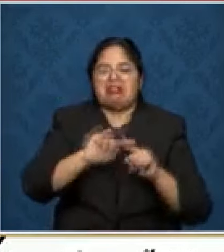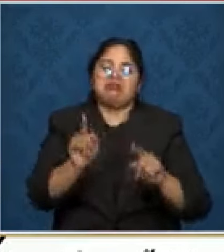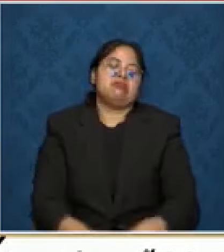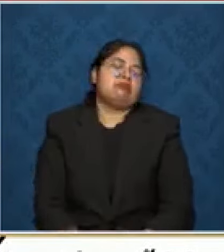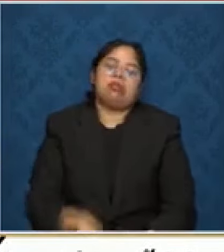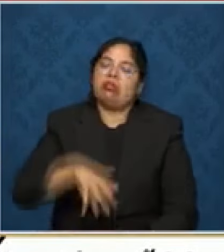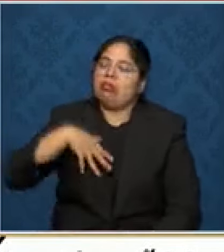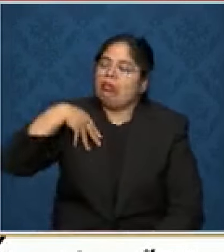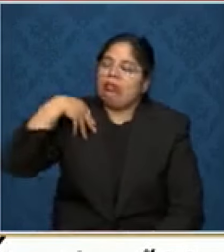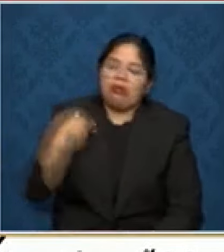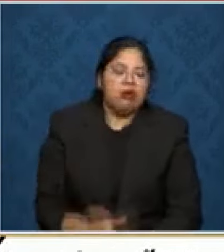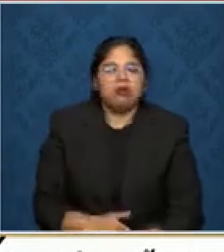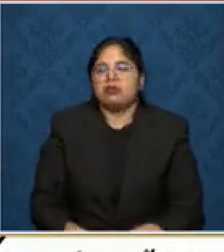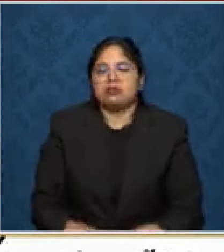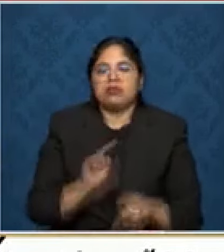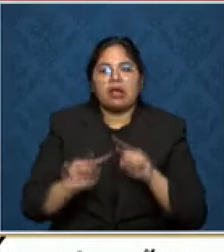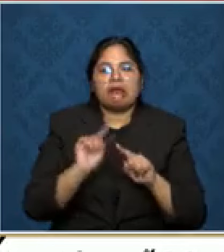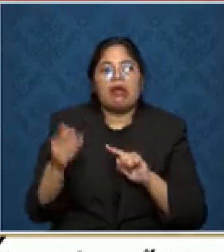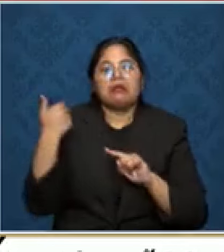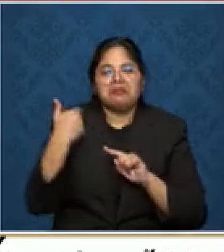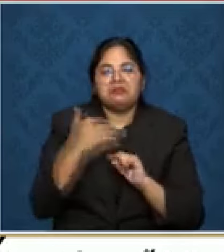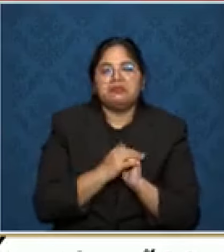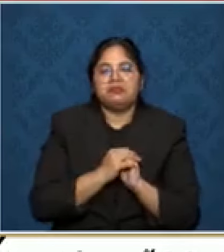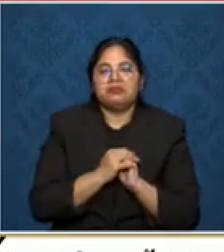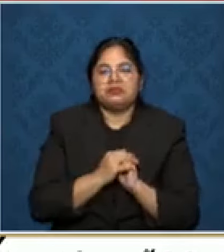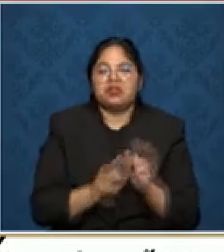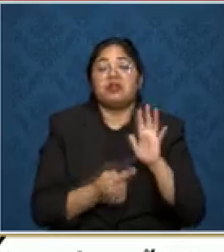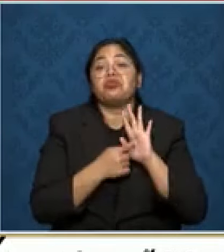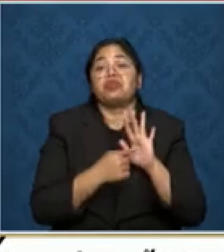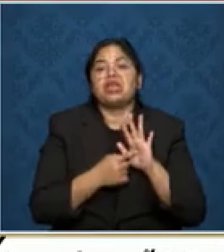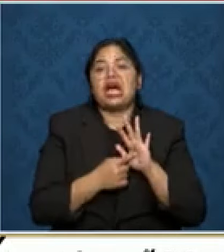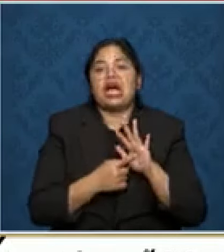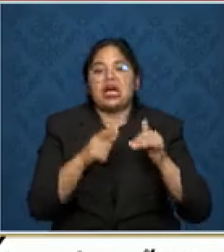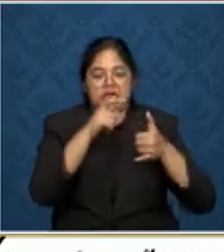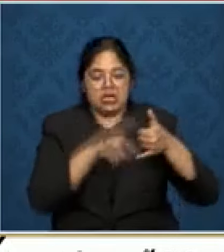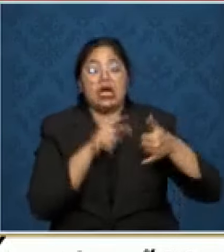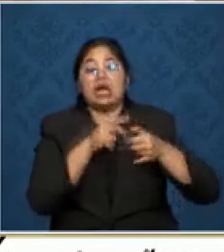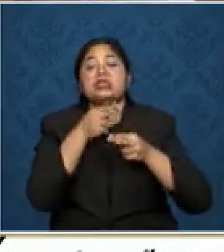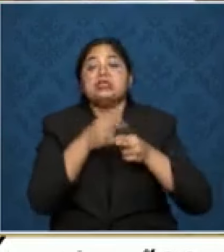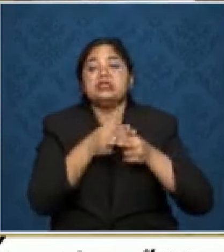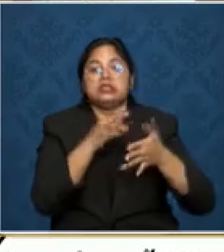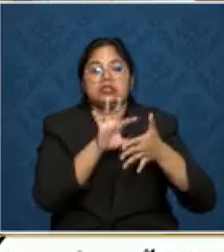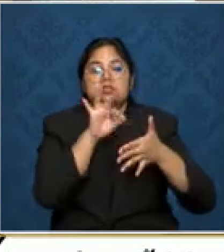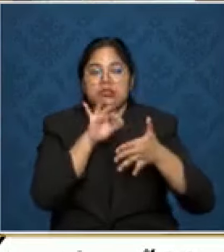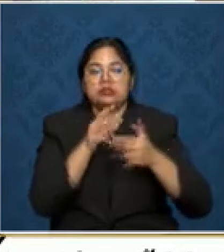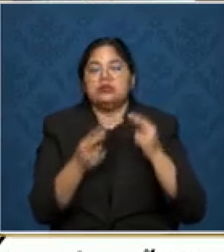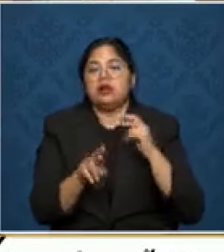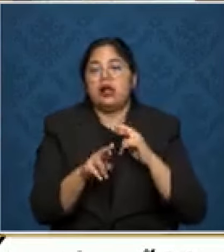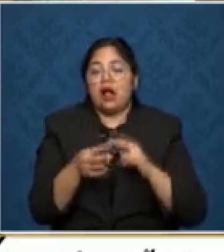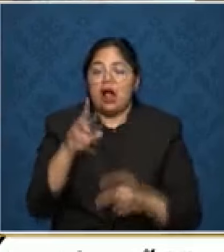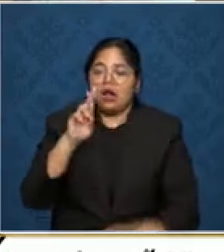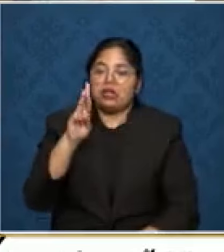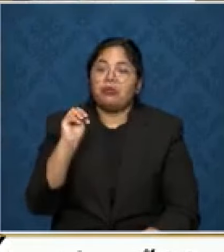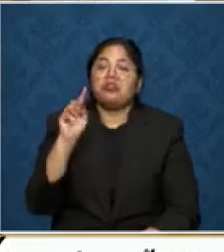เซ็งอย่างน้อยคนหนึ่งที่ขออนุญาตยกตัวอย่างไม่ได้อคติส่วนตัวหรอกครับรัฐมนตรีว่าการ